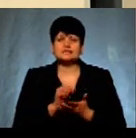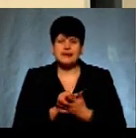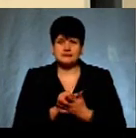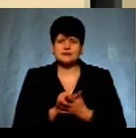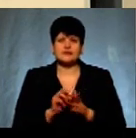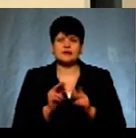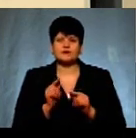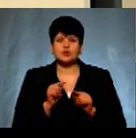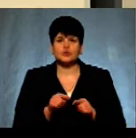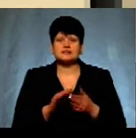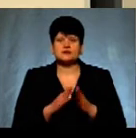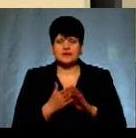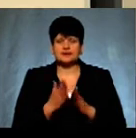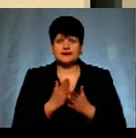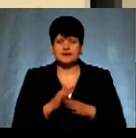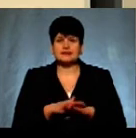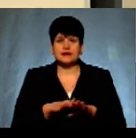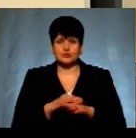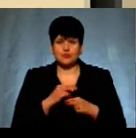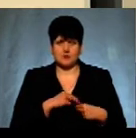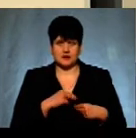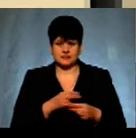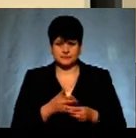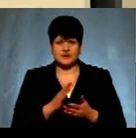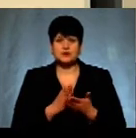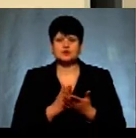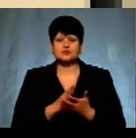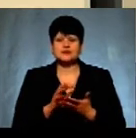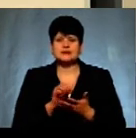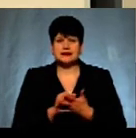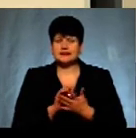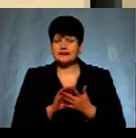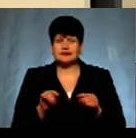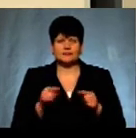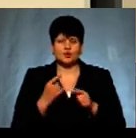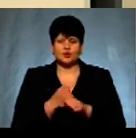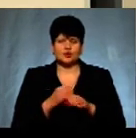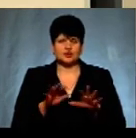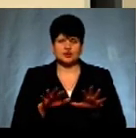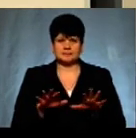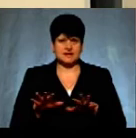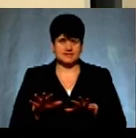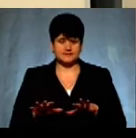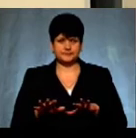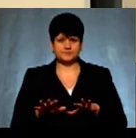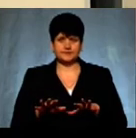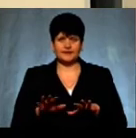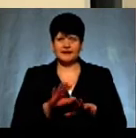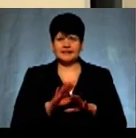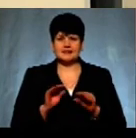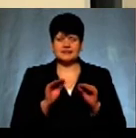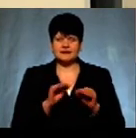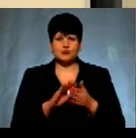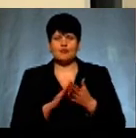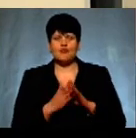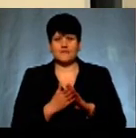стільки від тої ситуації, яка складається на ринку праці. Тому що служба зайнятості, вона не створює робочих місць, не виставляє